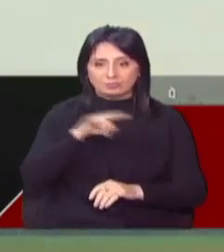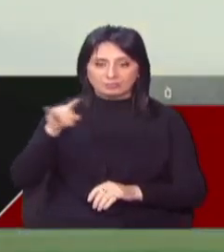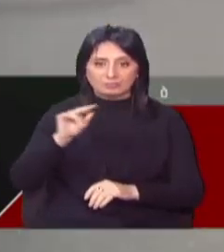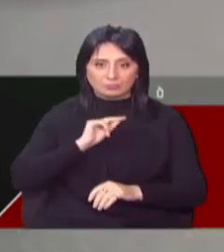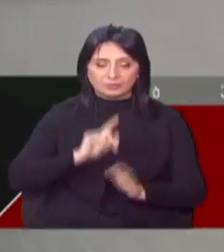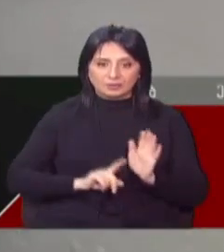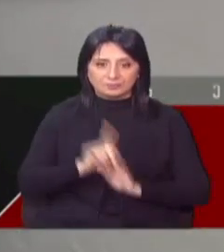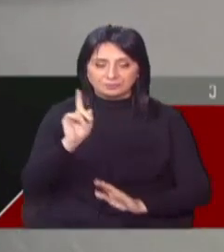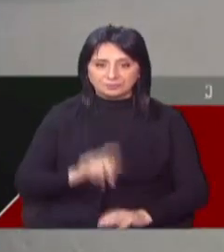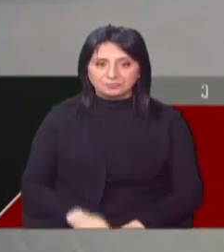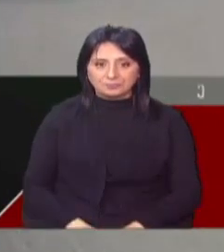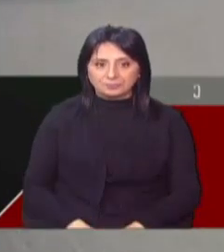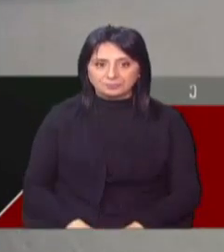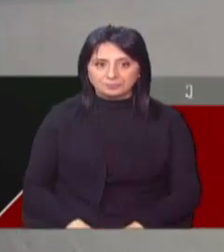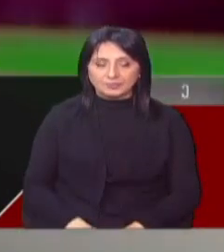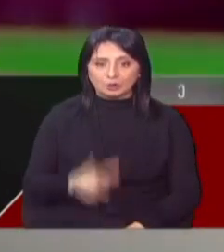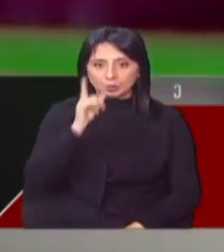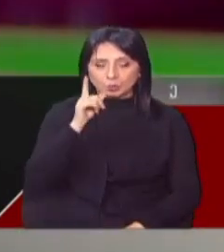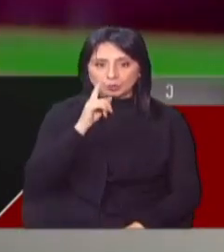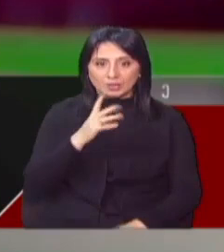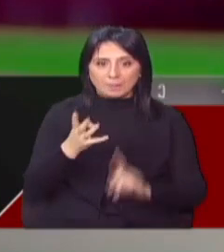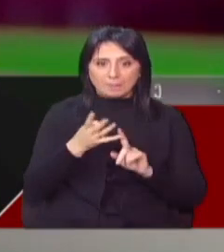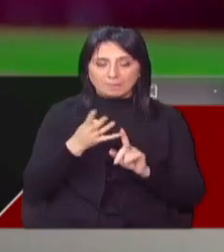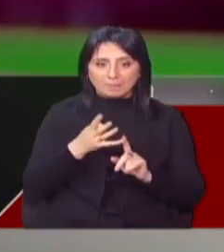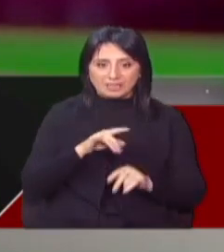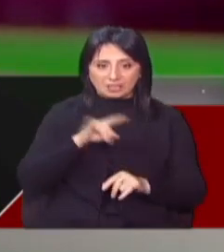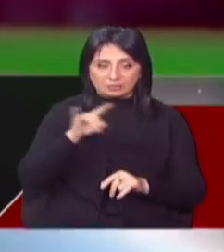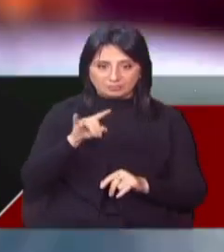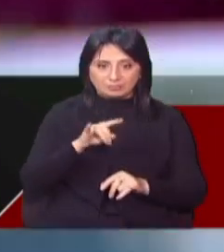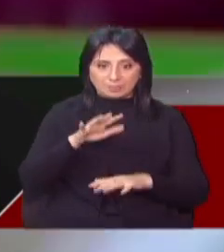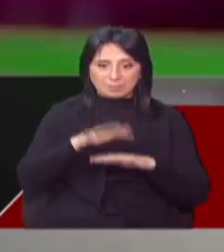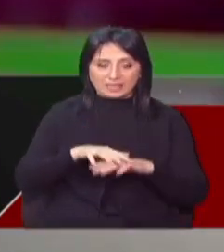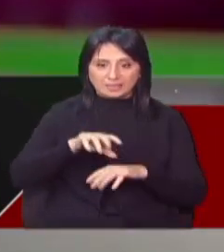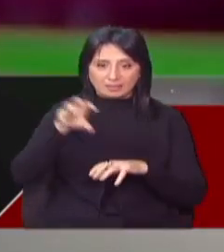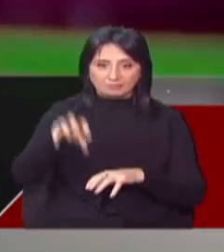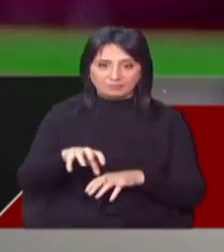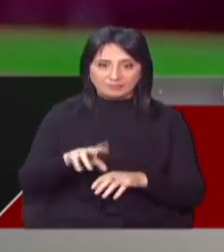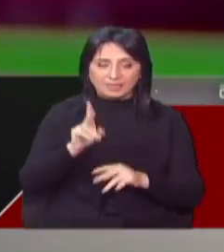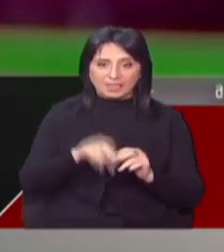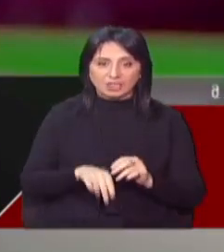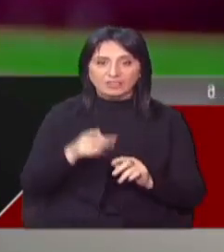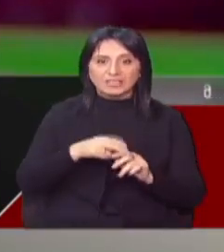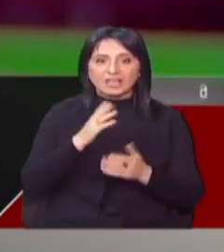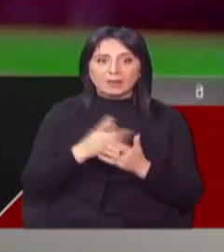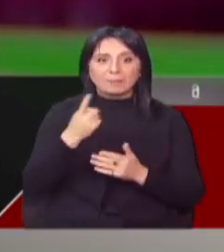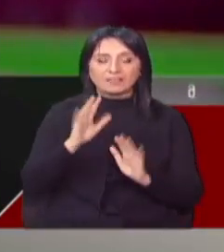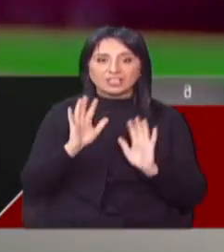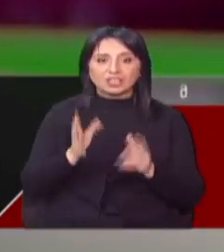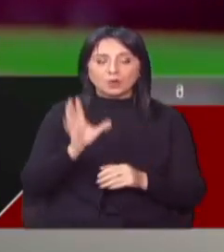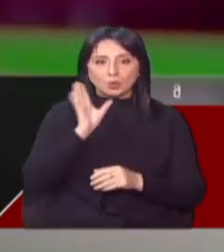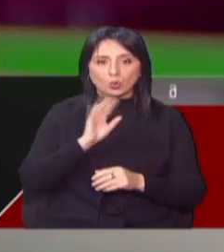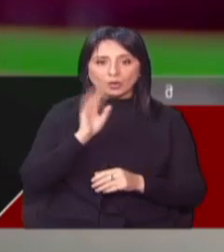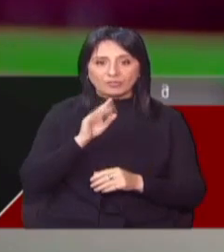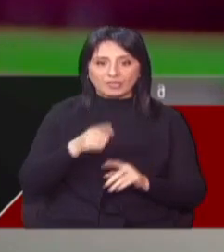ხომალდმა დაიწყო ოპერირება. ქუთაისში მეოთხე საჰაერო ხომალდის ბაზირება დასრულდა. ეს არის პირველი შემთხვევა,